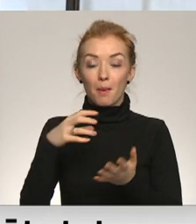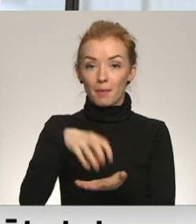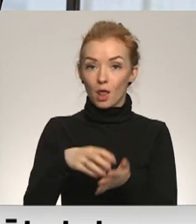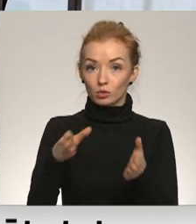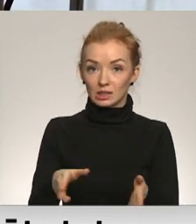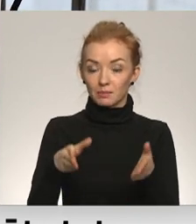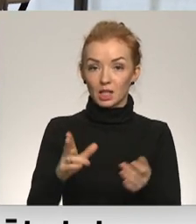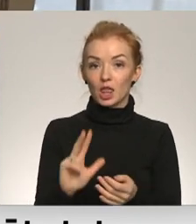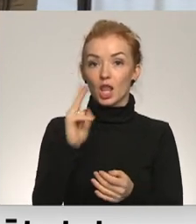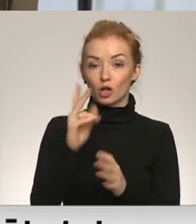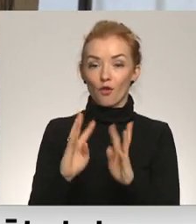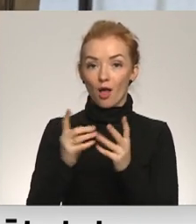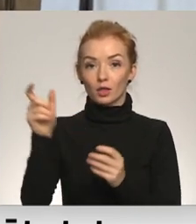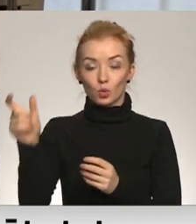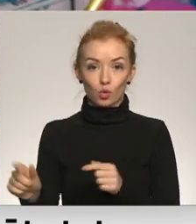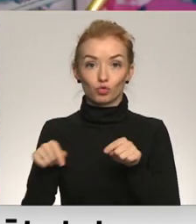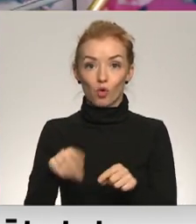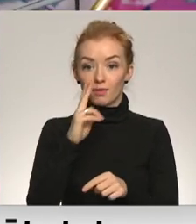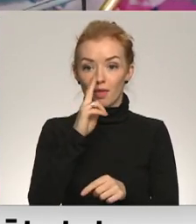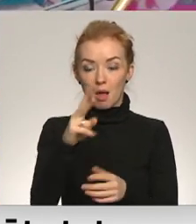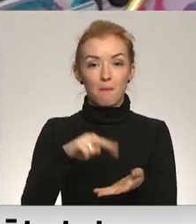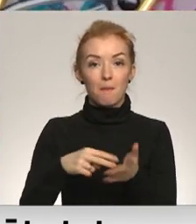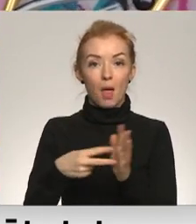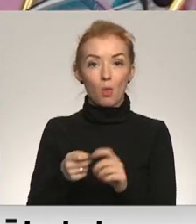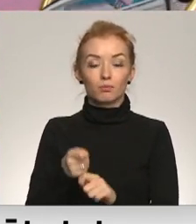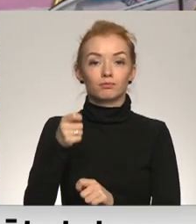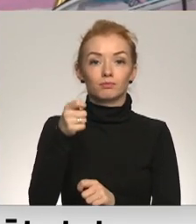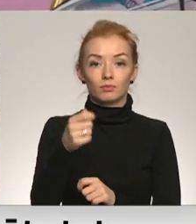kā trešo valdes locekli, šonadēļ plānots